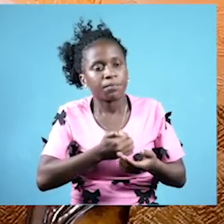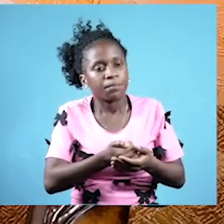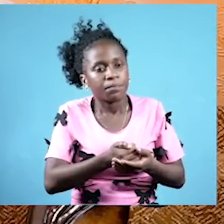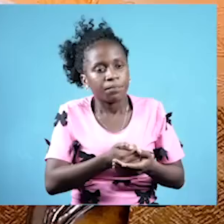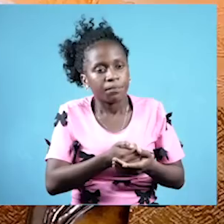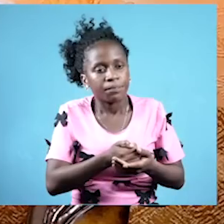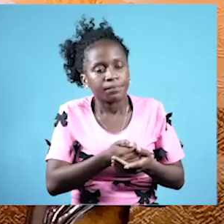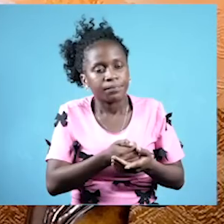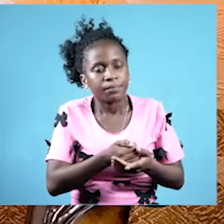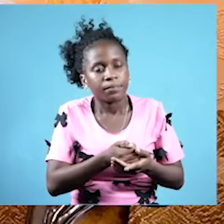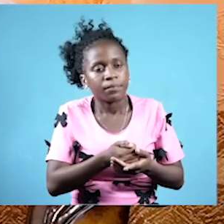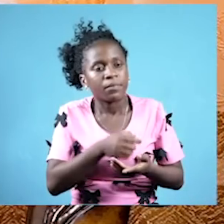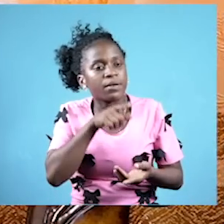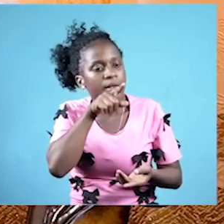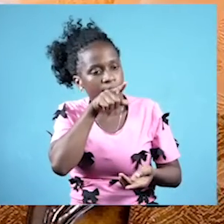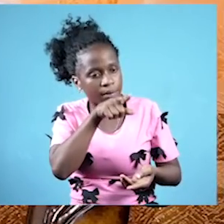na yeye